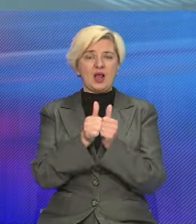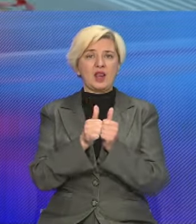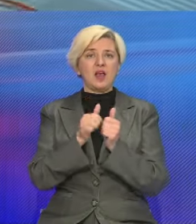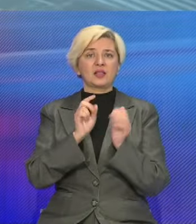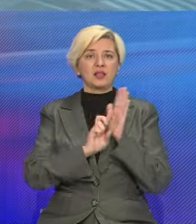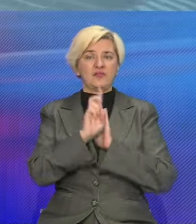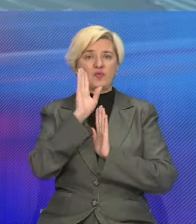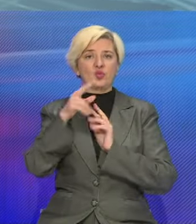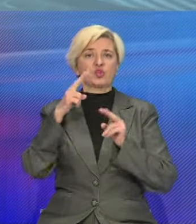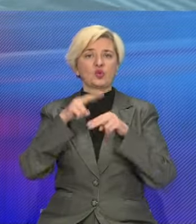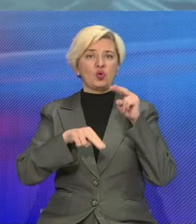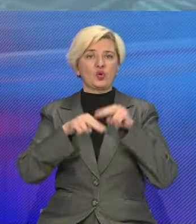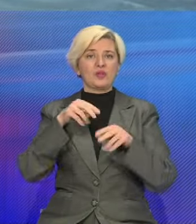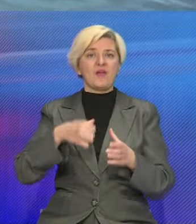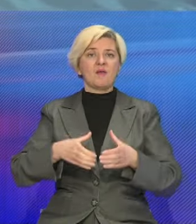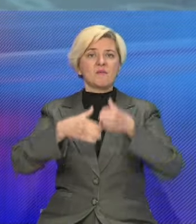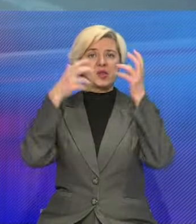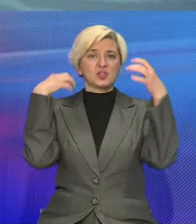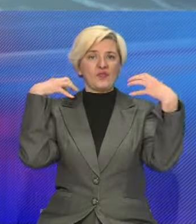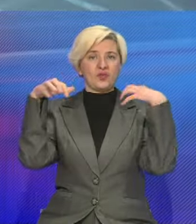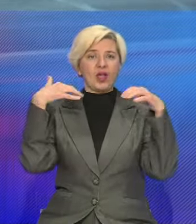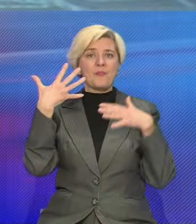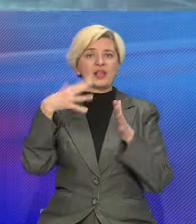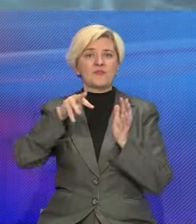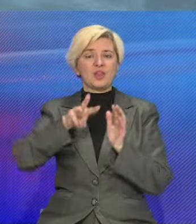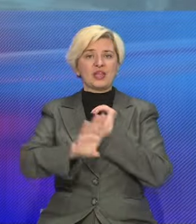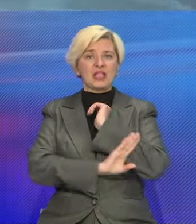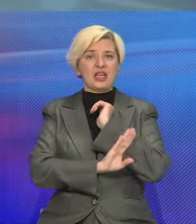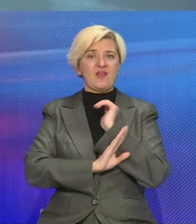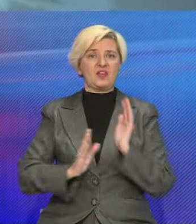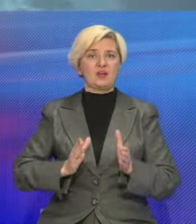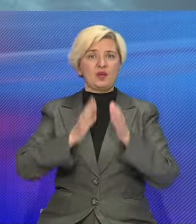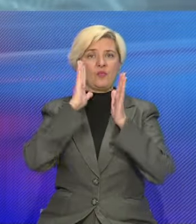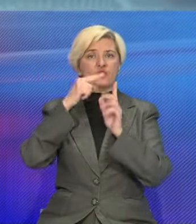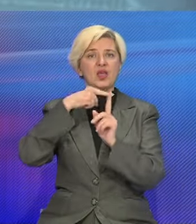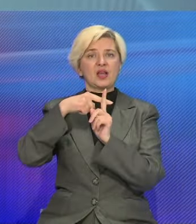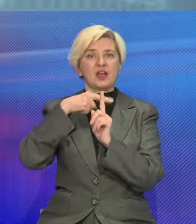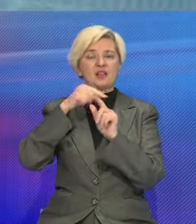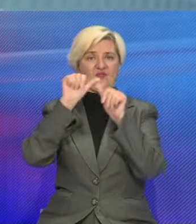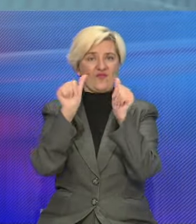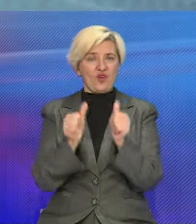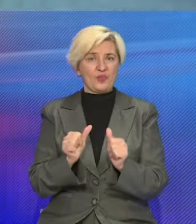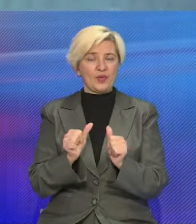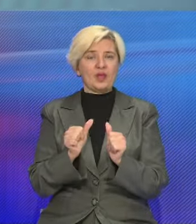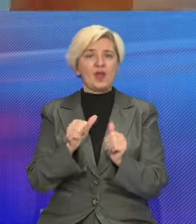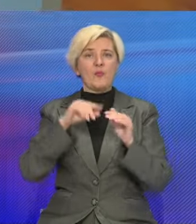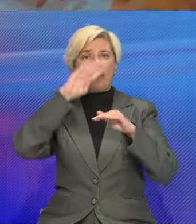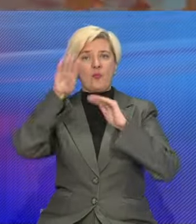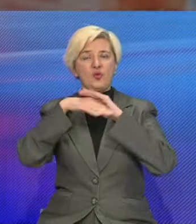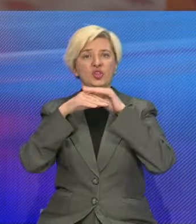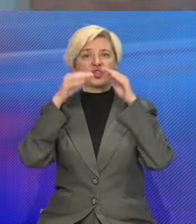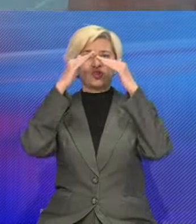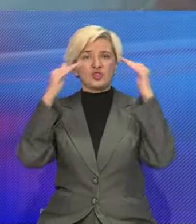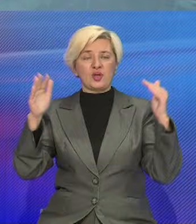будовніства званіцы. Пятиметровая драулянная конструкція буде мець крыжоподобну форму. По дахам розмесі 9 званів,